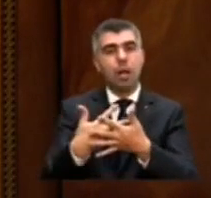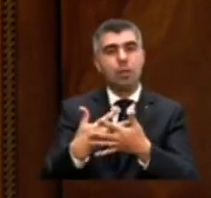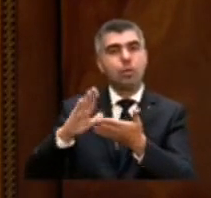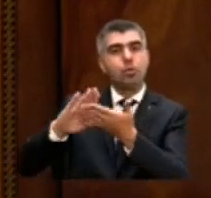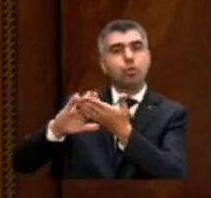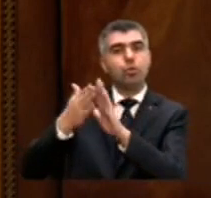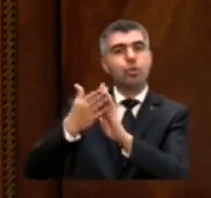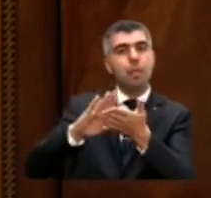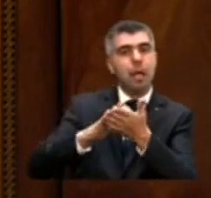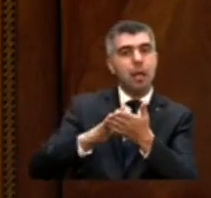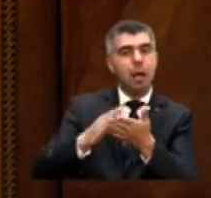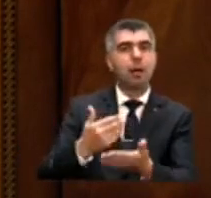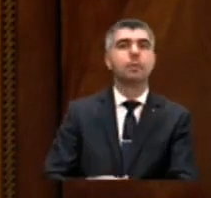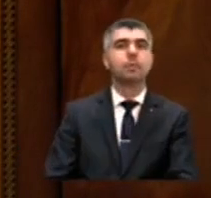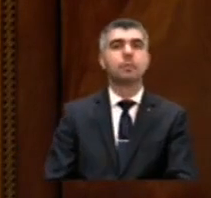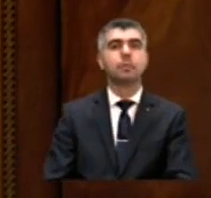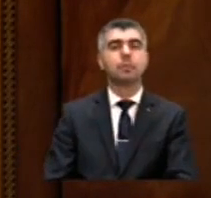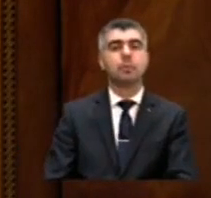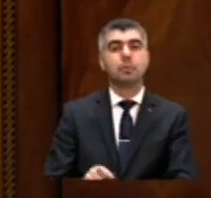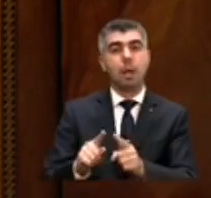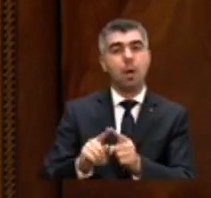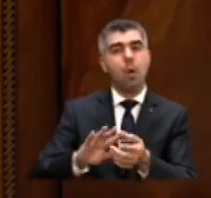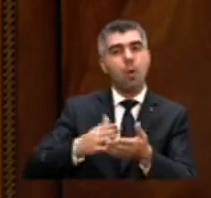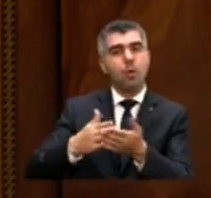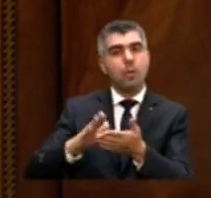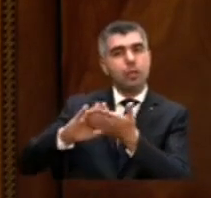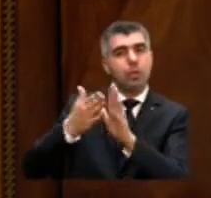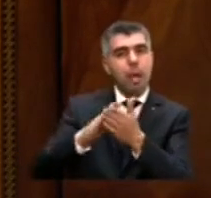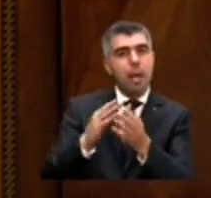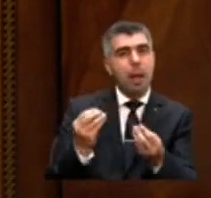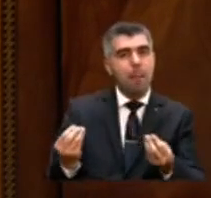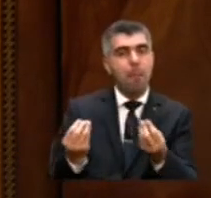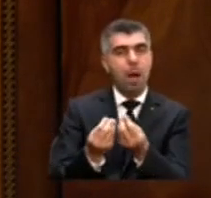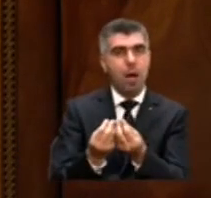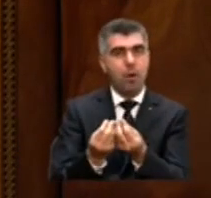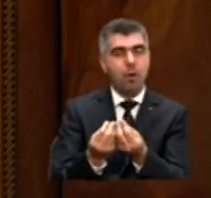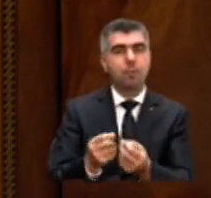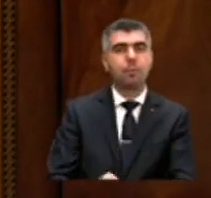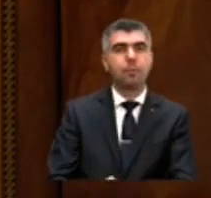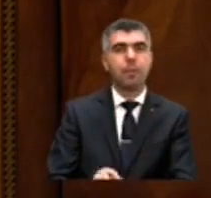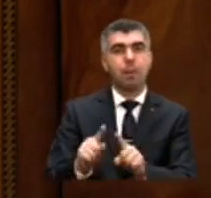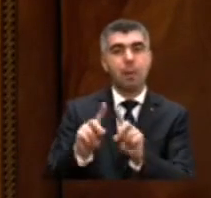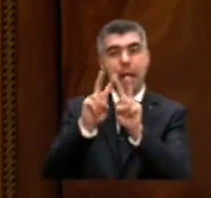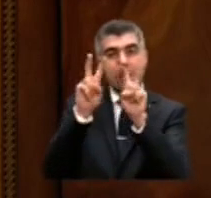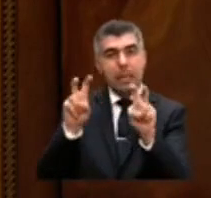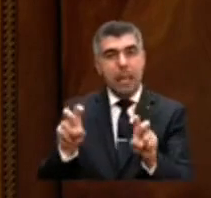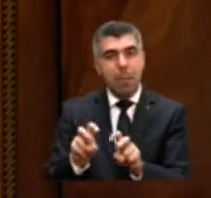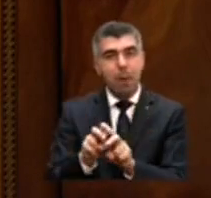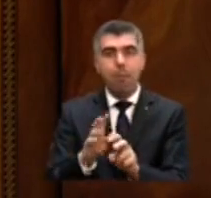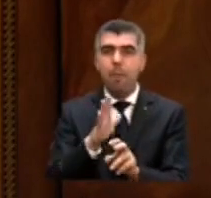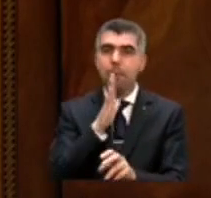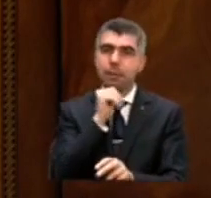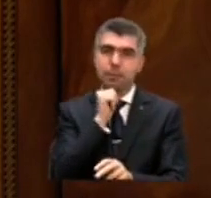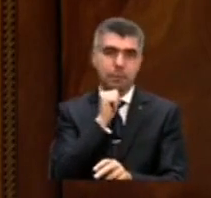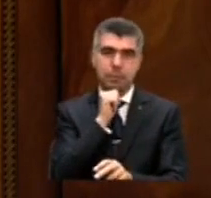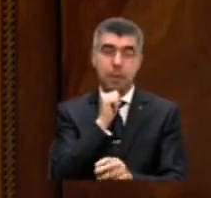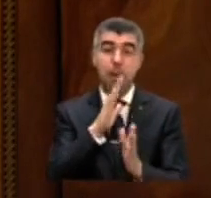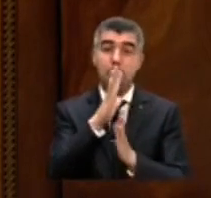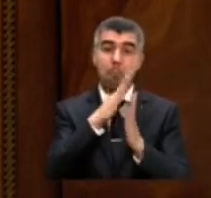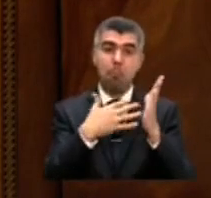المجتمع المدني والتعاونيات المحلية دون اشتراط مؤهلات. وسيمكن هذا